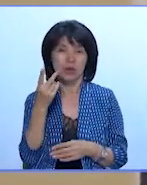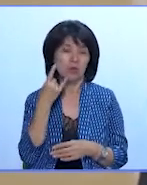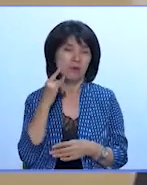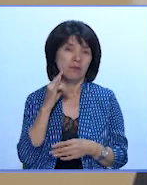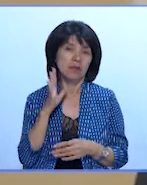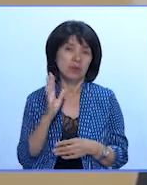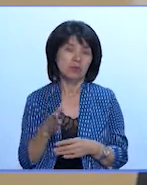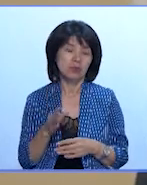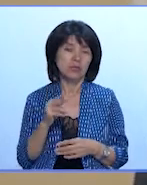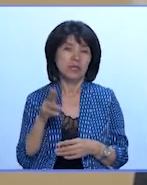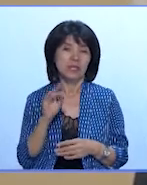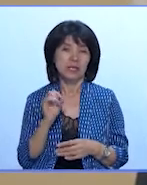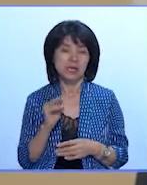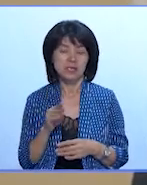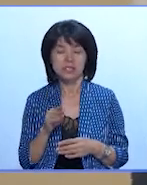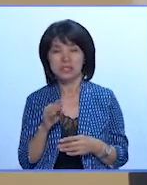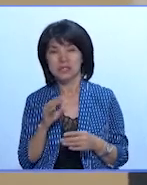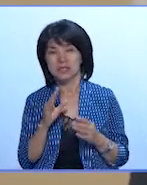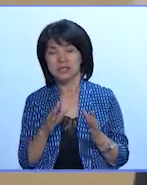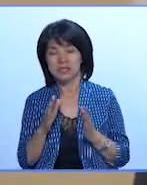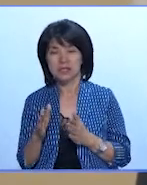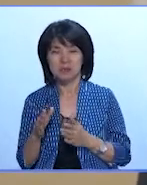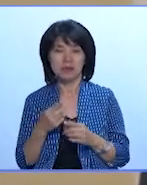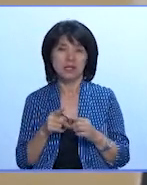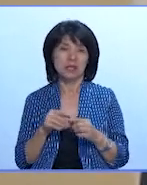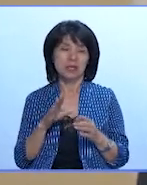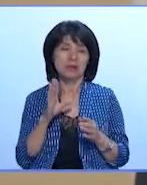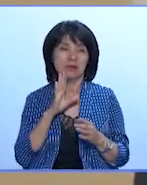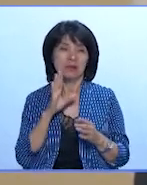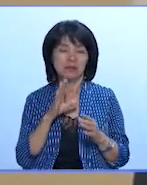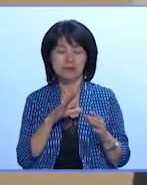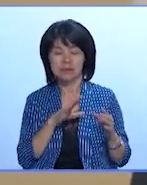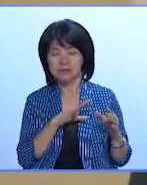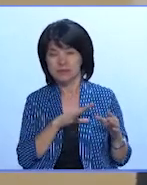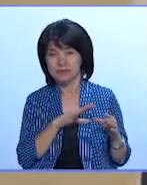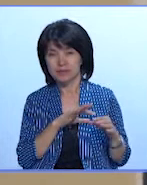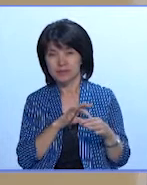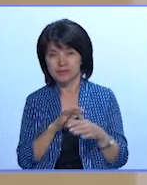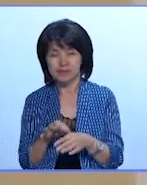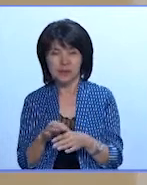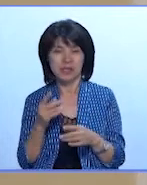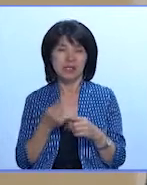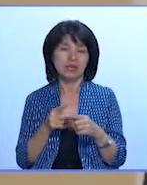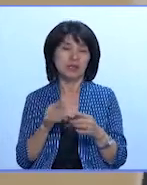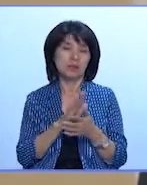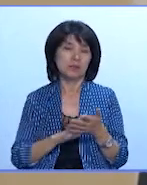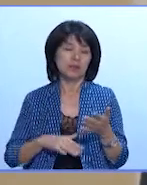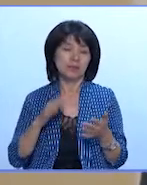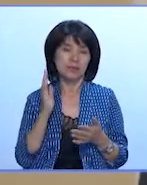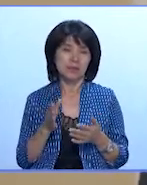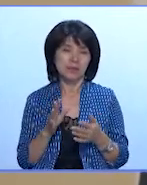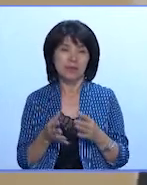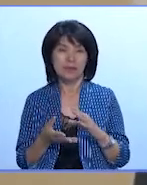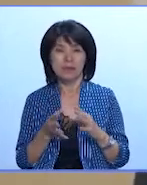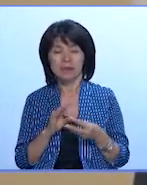будет за счет дренажной системы строительство вода это отведено далее это будет работы продолжаться и сейчас вообще